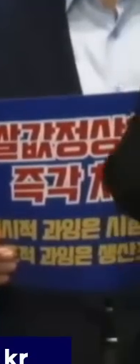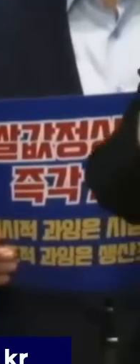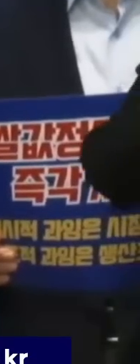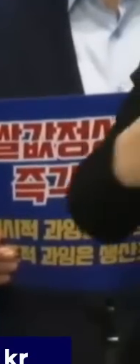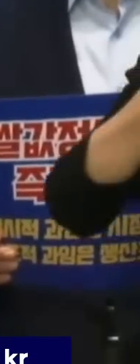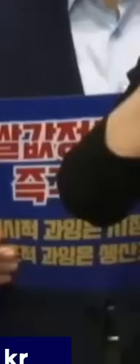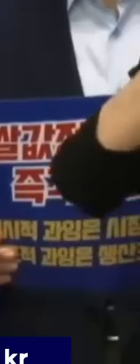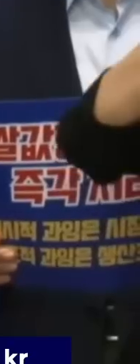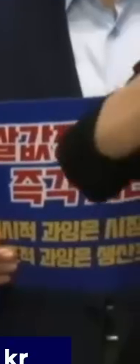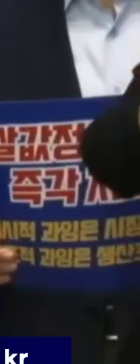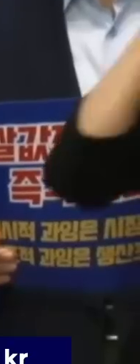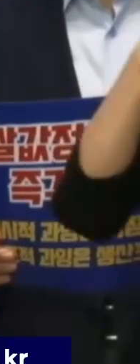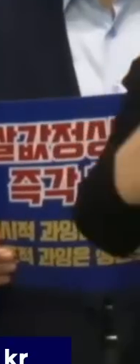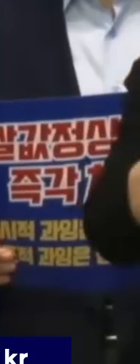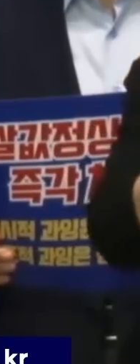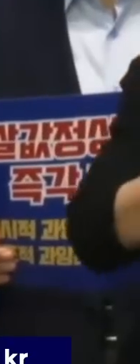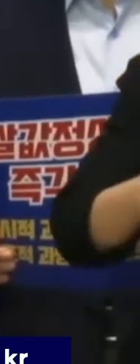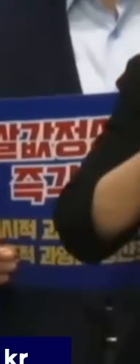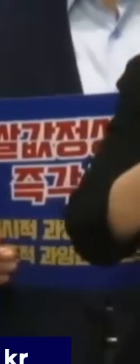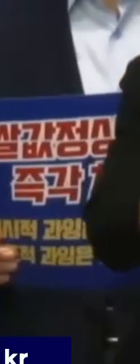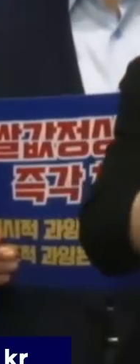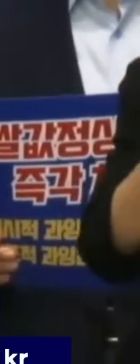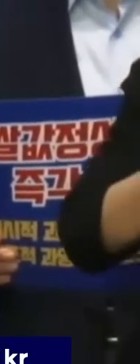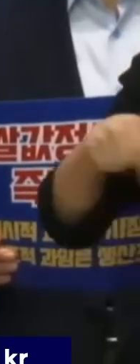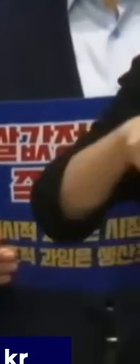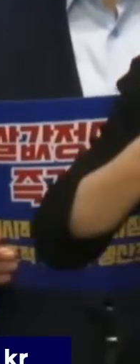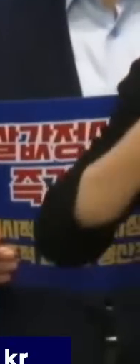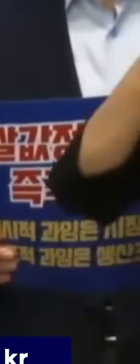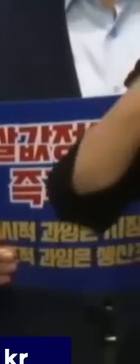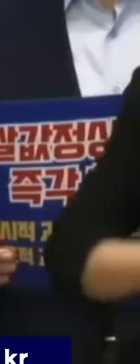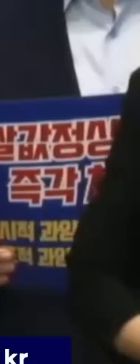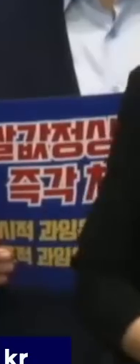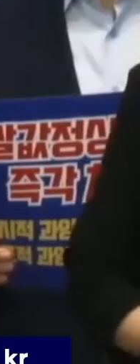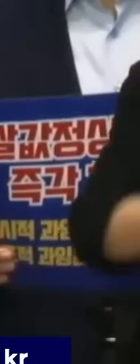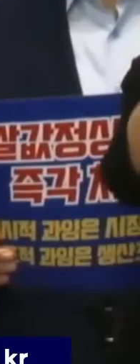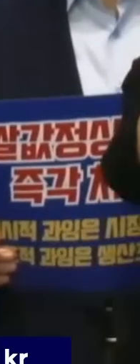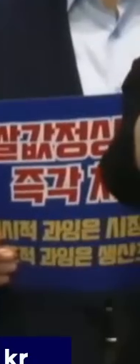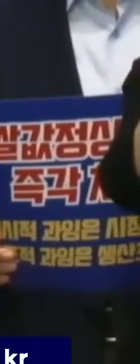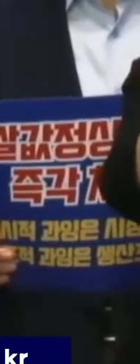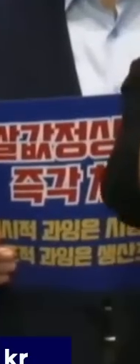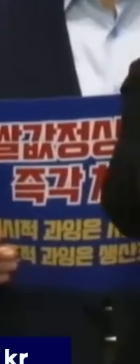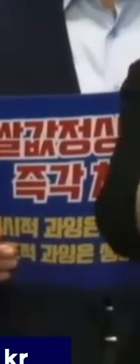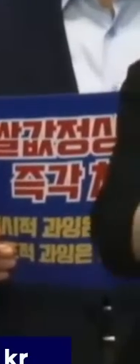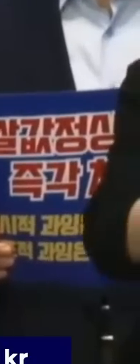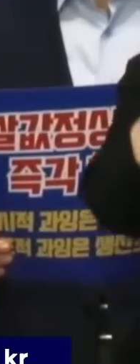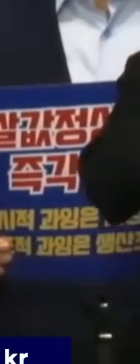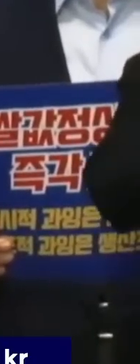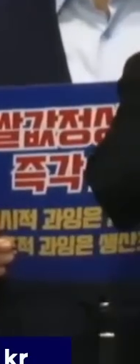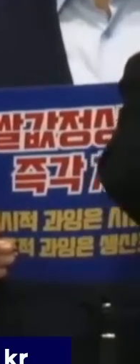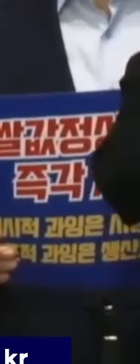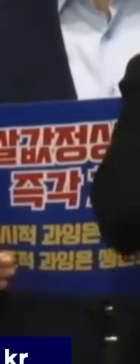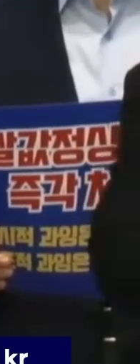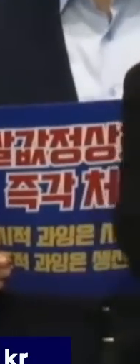과제와 근본적인 개선안을 제시하고자 합니다. 첫째, 단기적으로는 공급 과잉으로 촉발된 이번